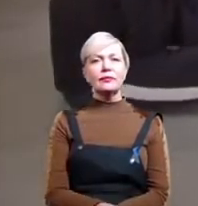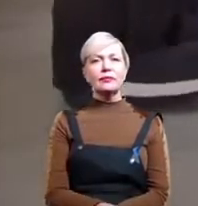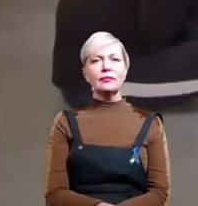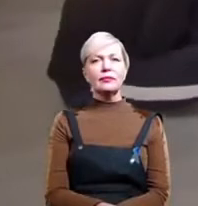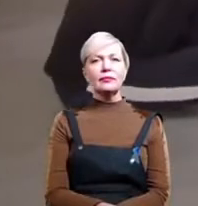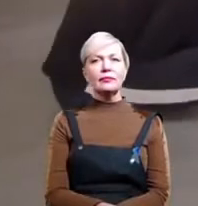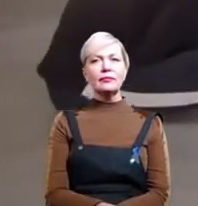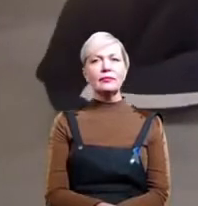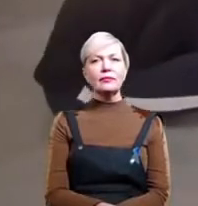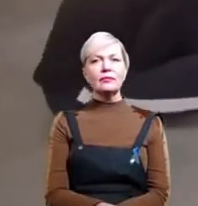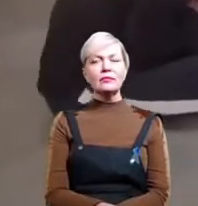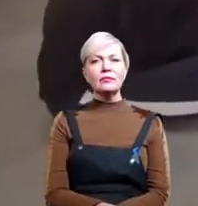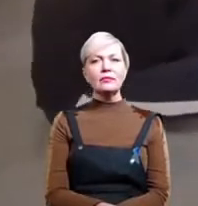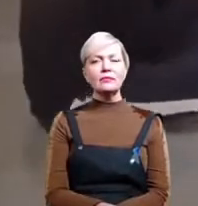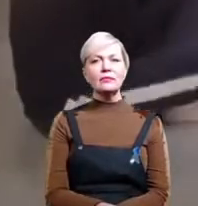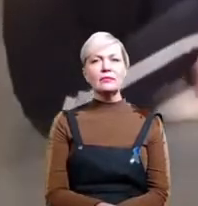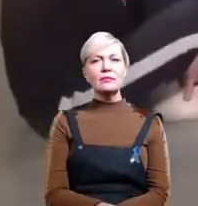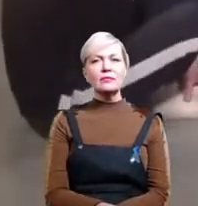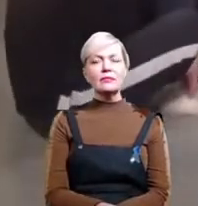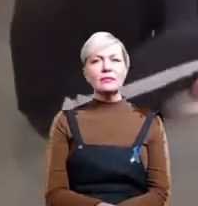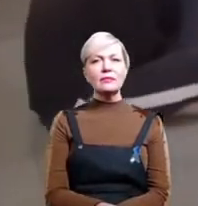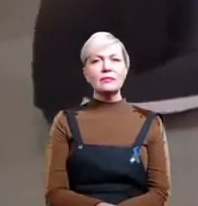Влада.